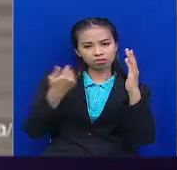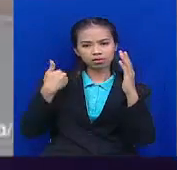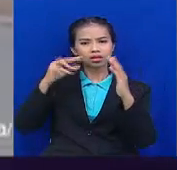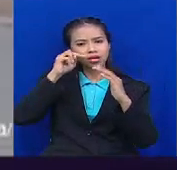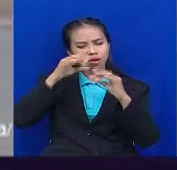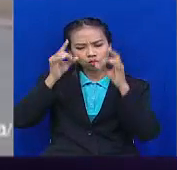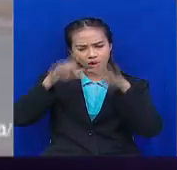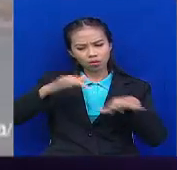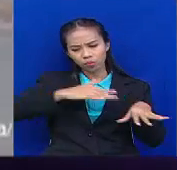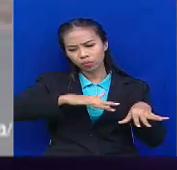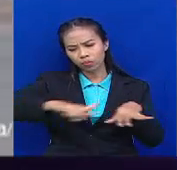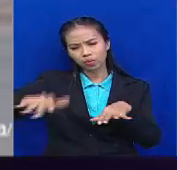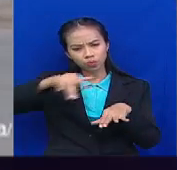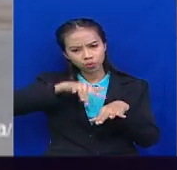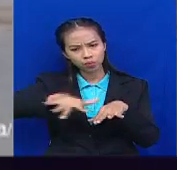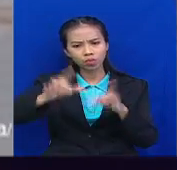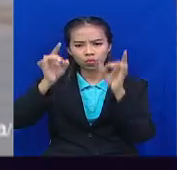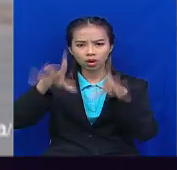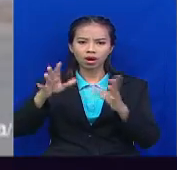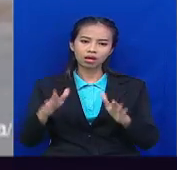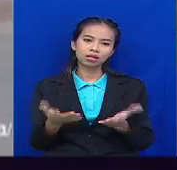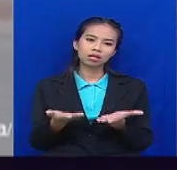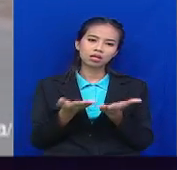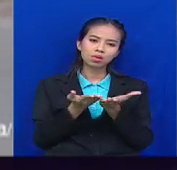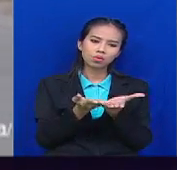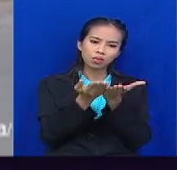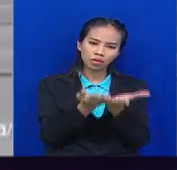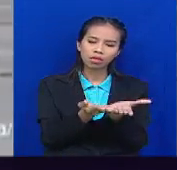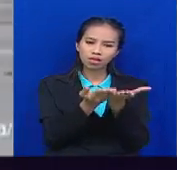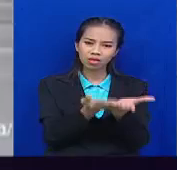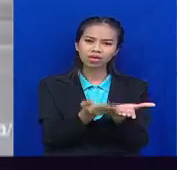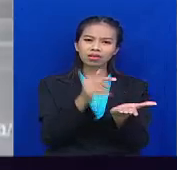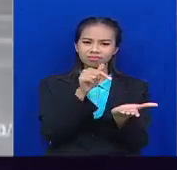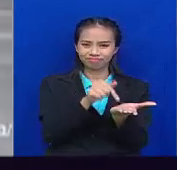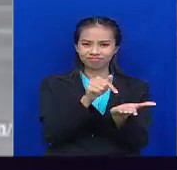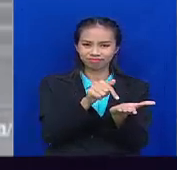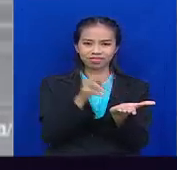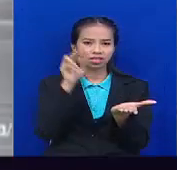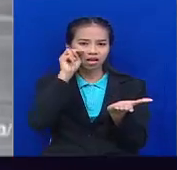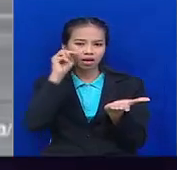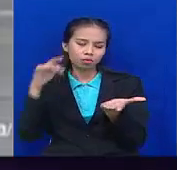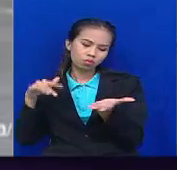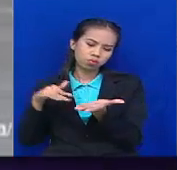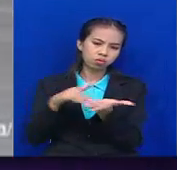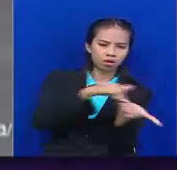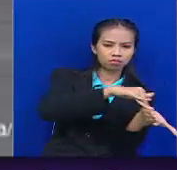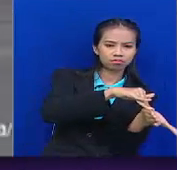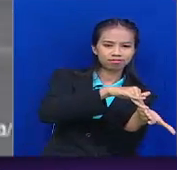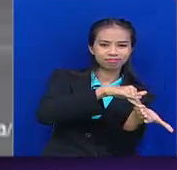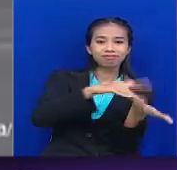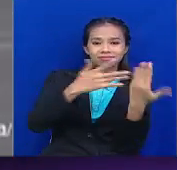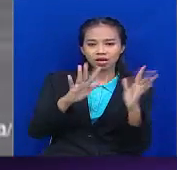ำไหลแรงทำให้โป๊ะขนถ่ายสินค้าลงเรือที่ท่าเรือหายโศกถูกระดับน้ำดันจนเอียงคนง